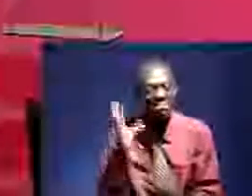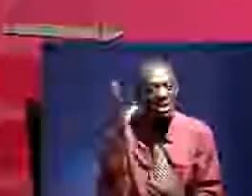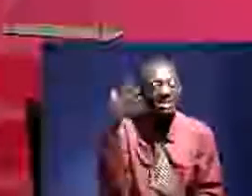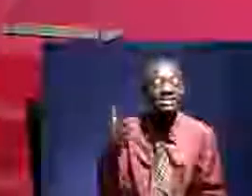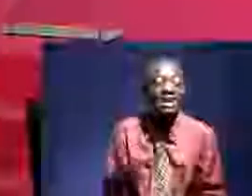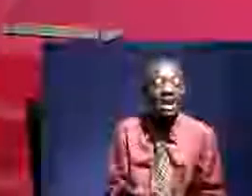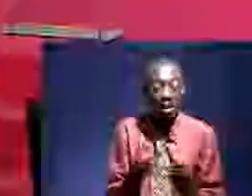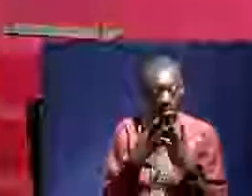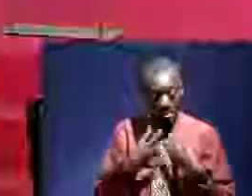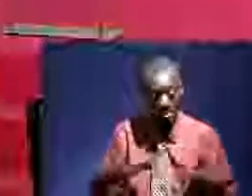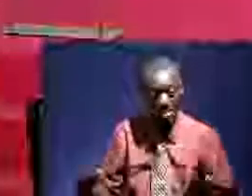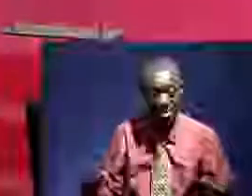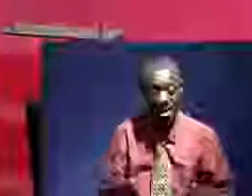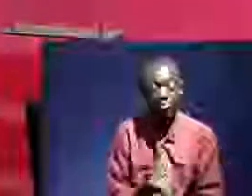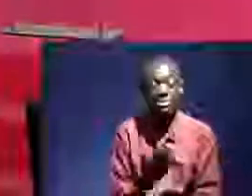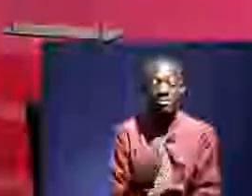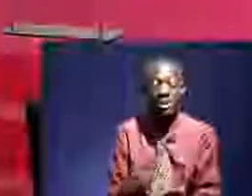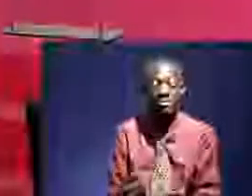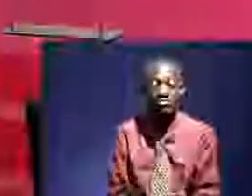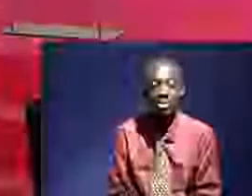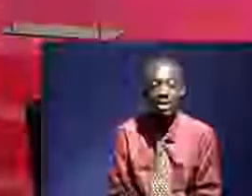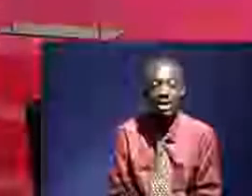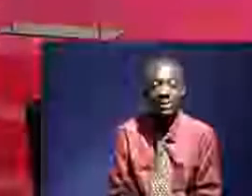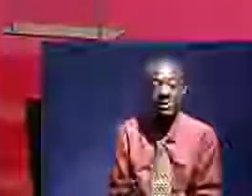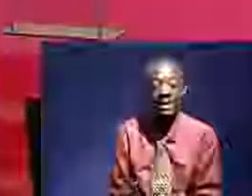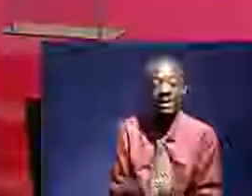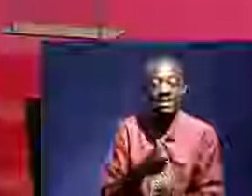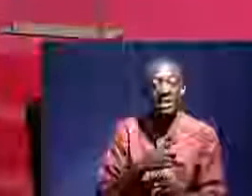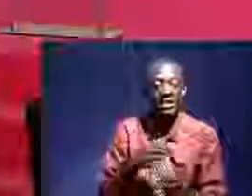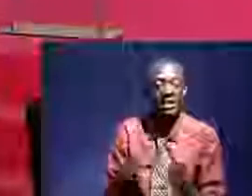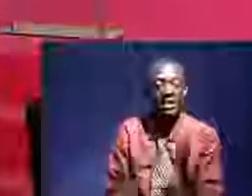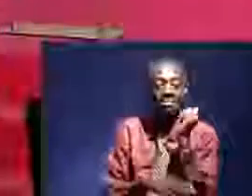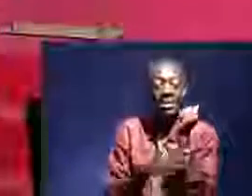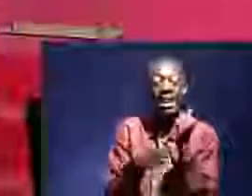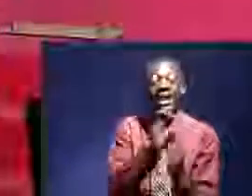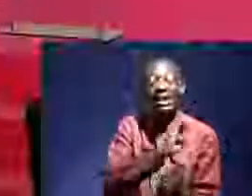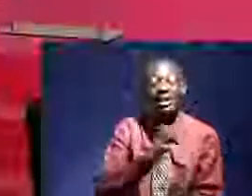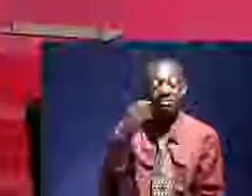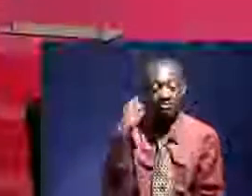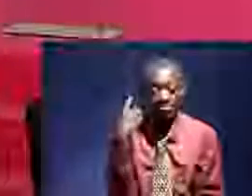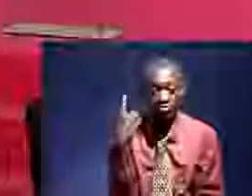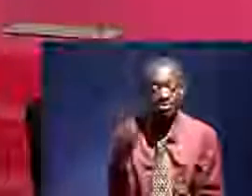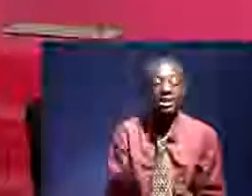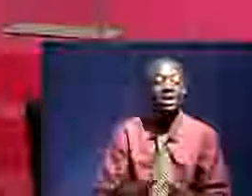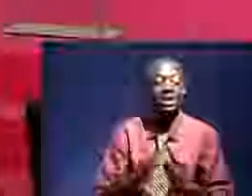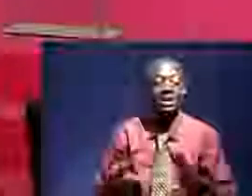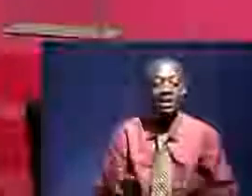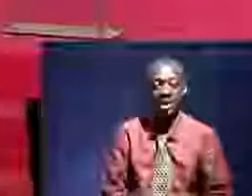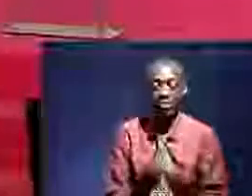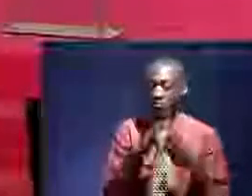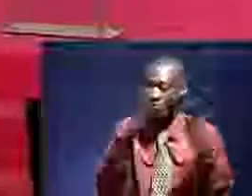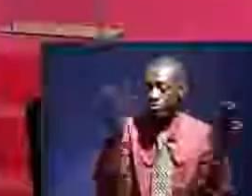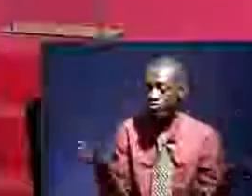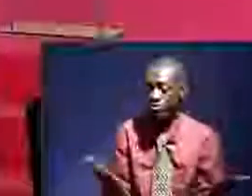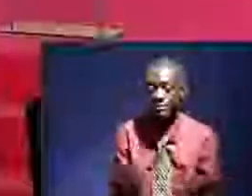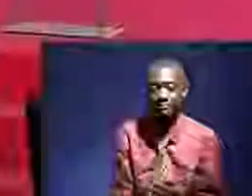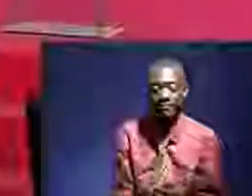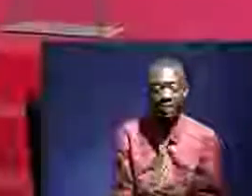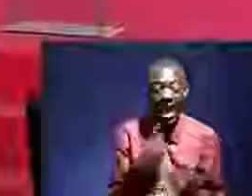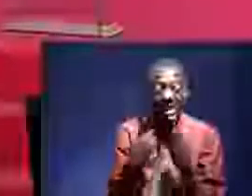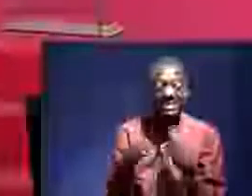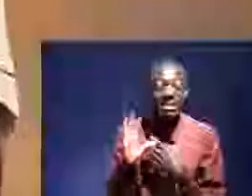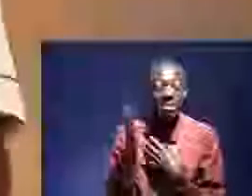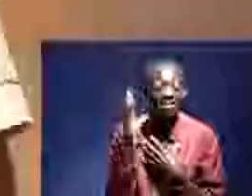mapya kwa ajili ya milenia mpya katika ufunuo. Maisha mapya kwa ajili ya milenia mpya